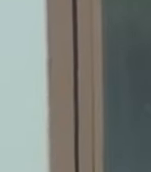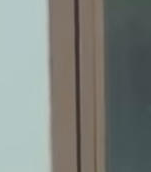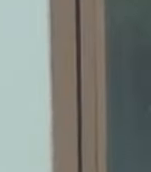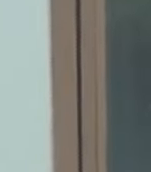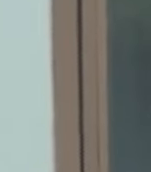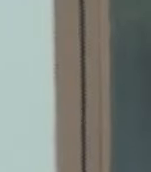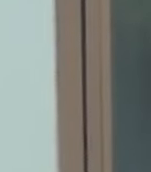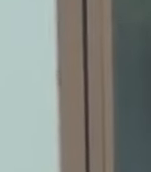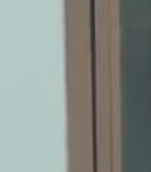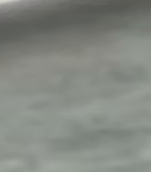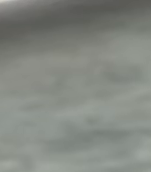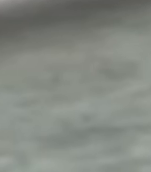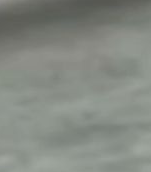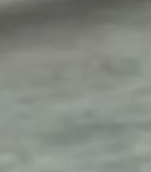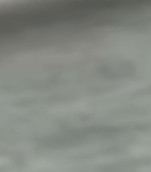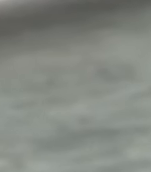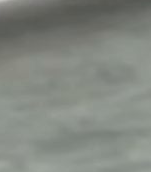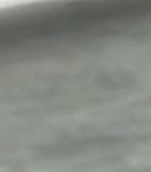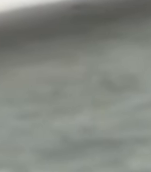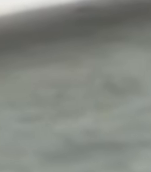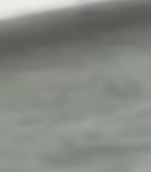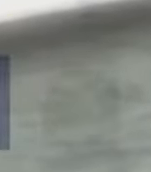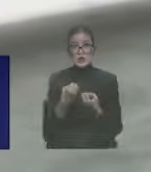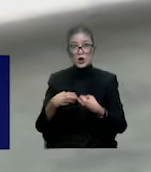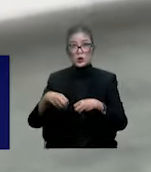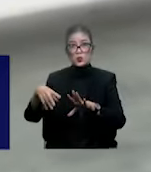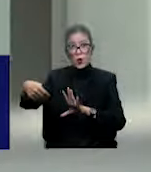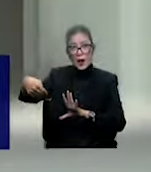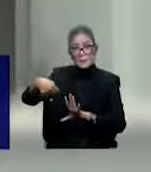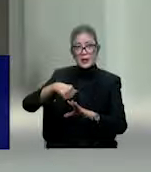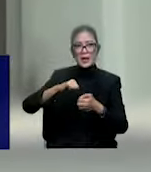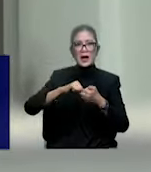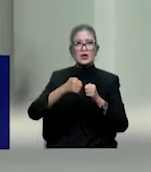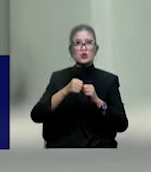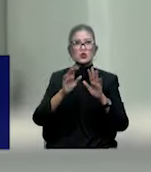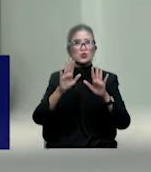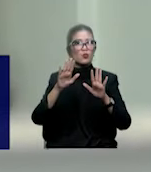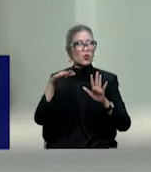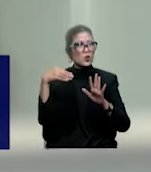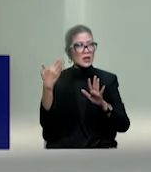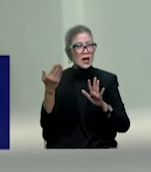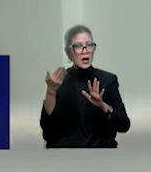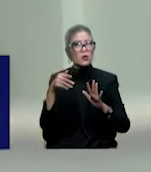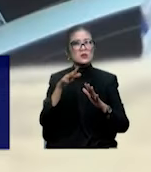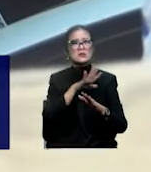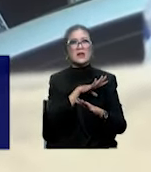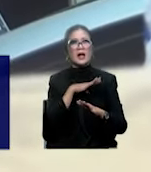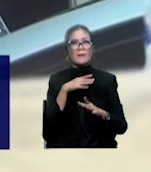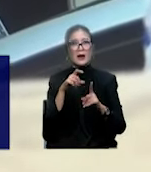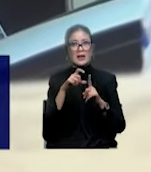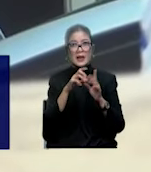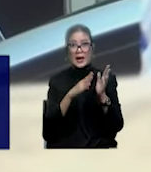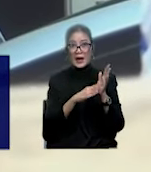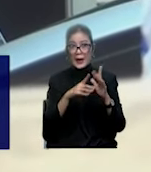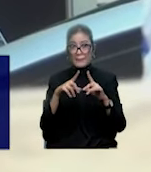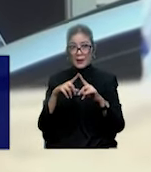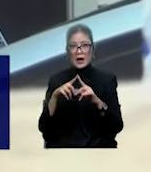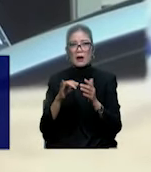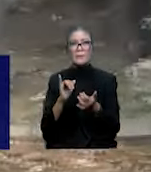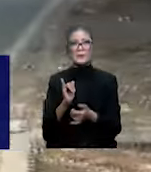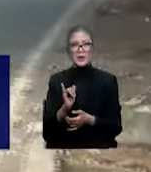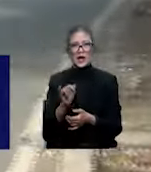tersebut diakui oleh Zaroff hasil jual beli kasus selama 10 tahun saat menjabat di Mahkamah Agung. Artinya, setiap hari